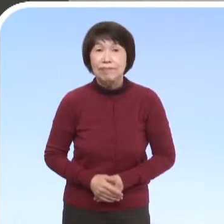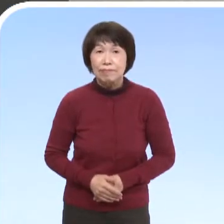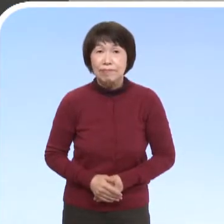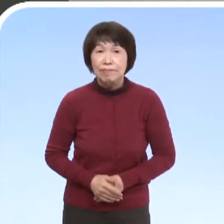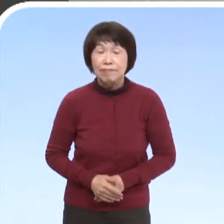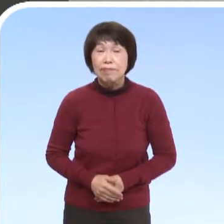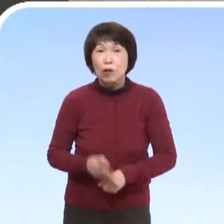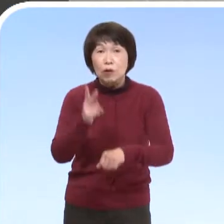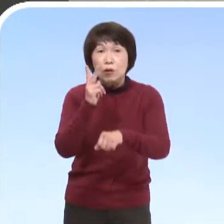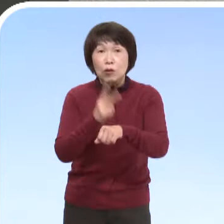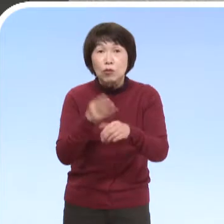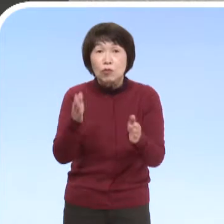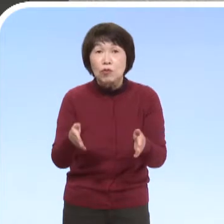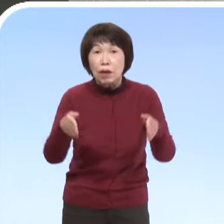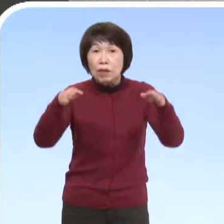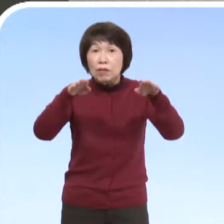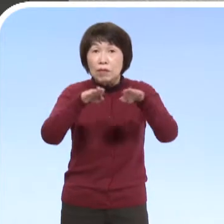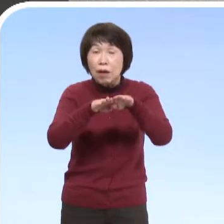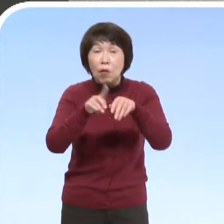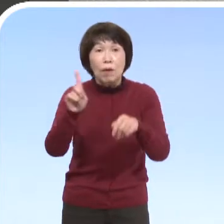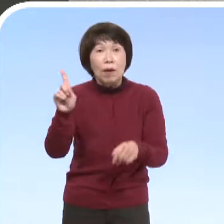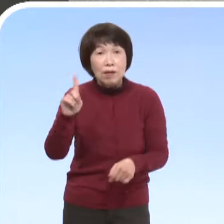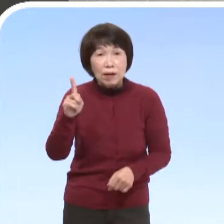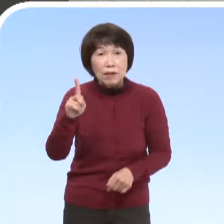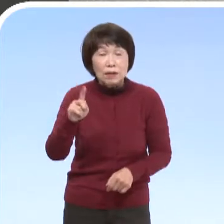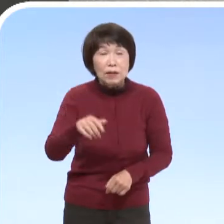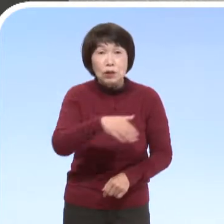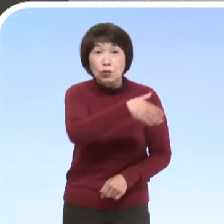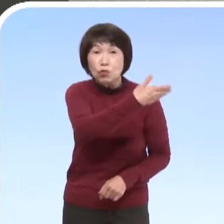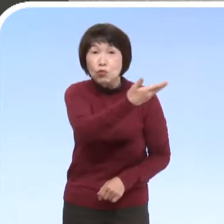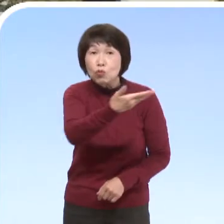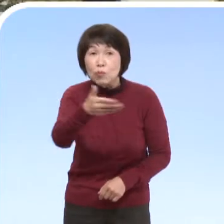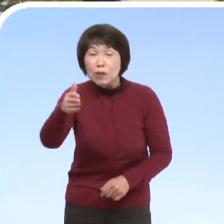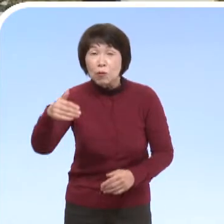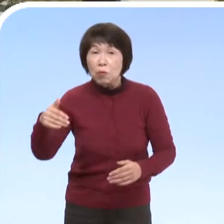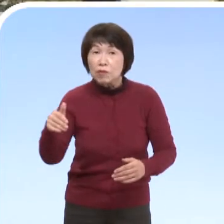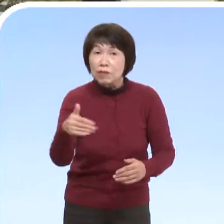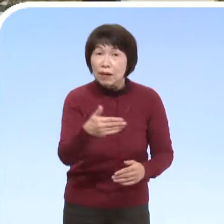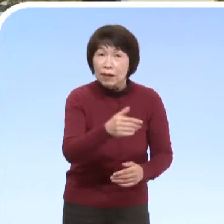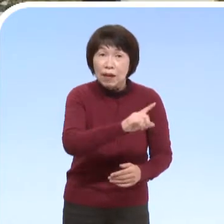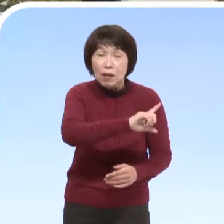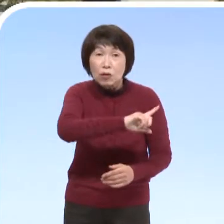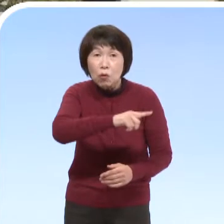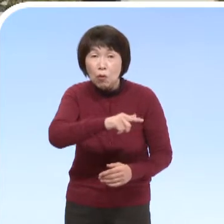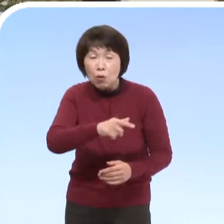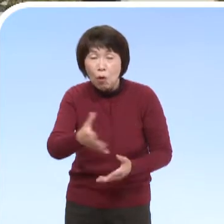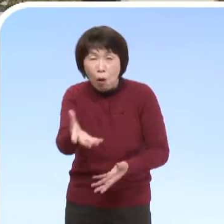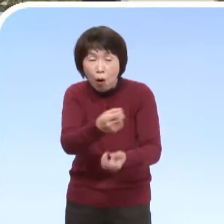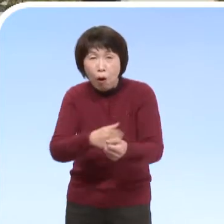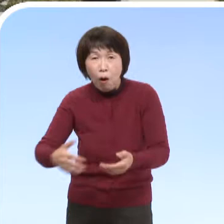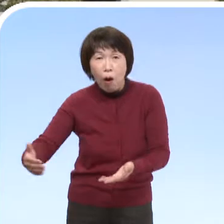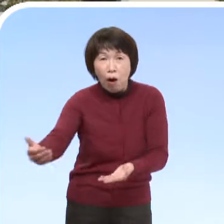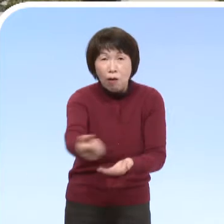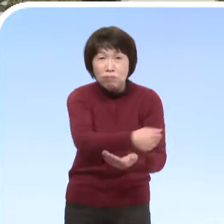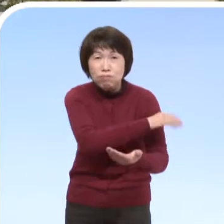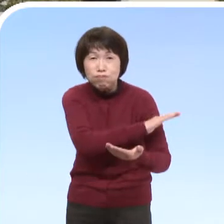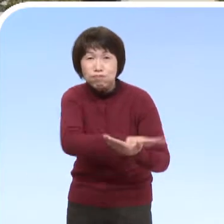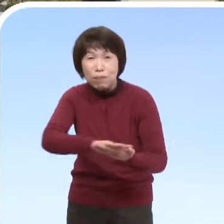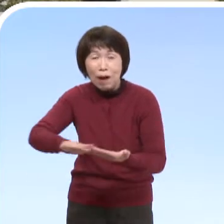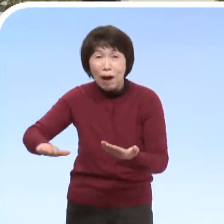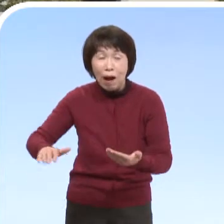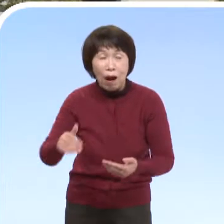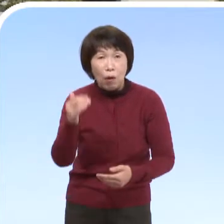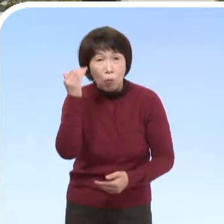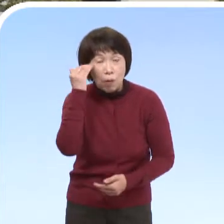田島水産技術センターは、水産資源の持続的な利用と水産物を安定して供給するために